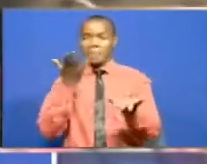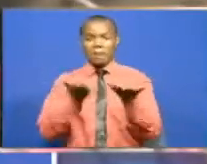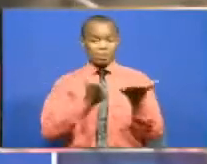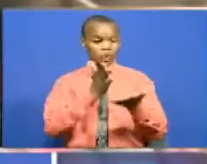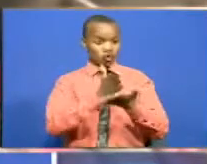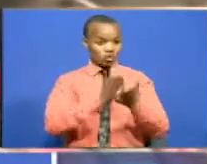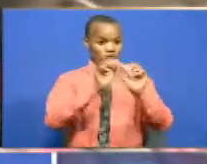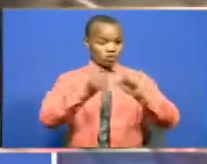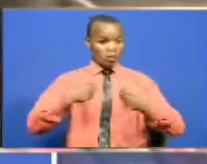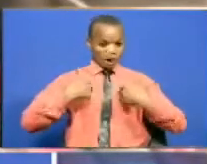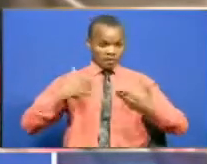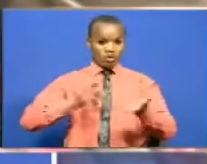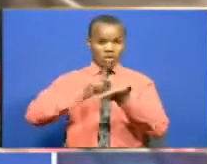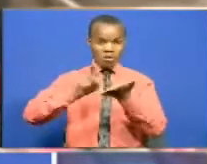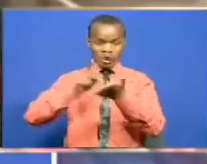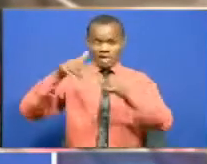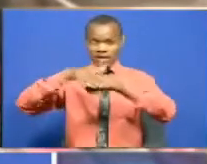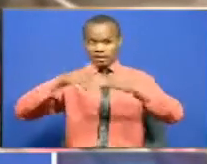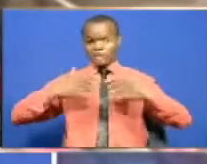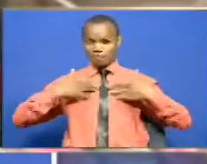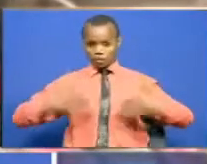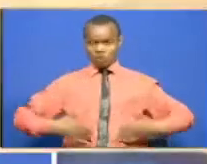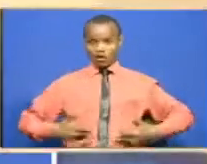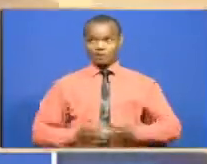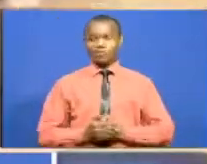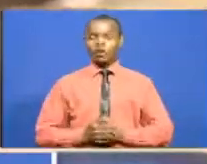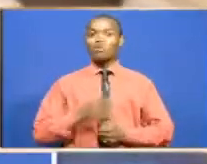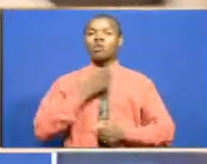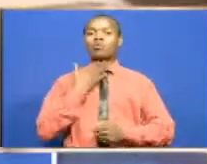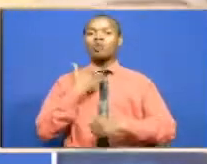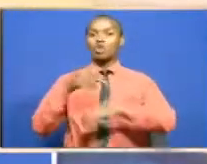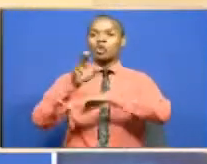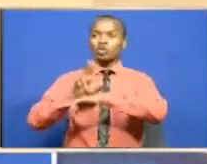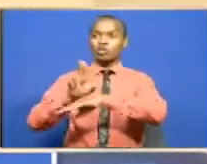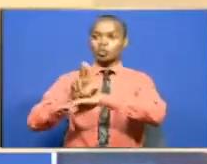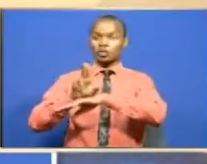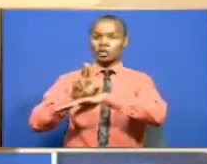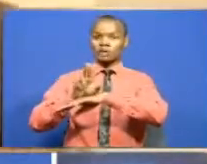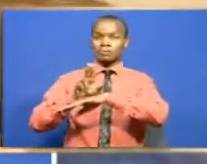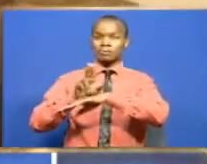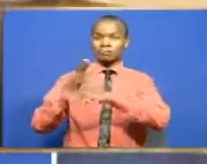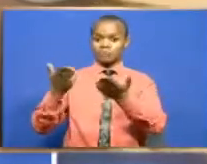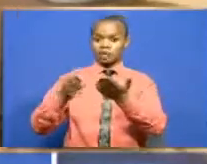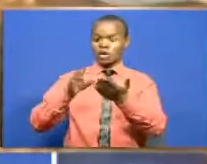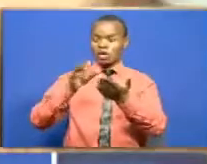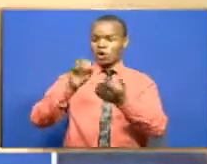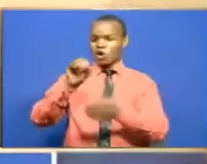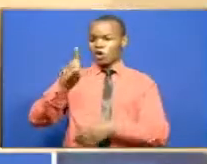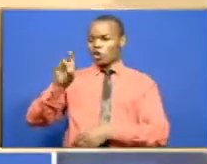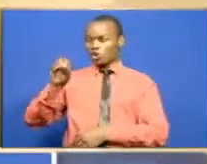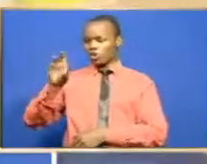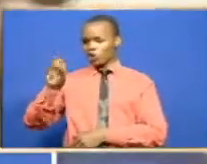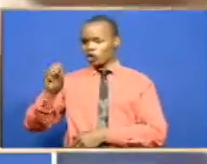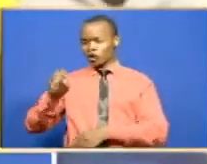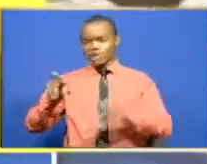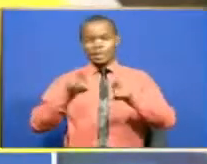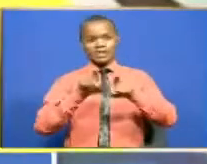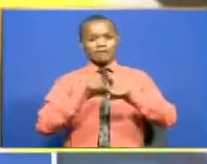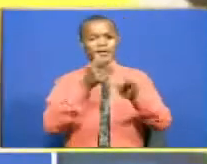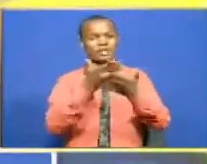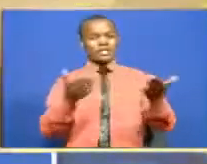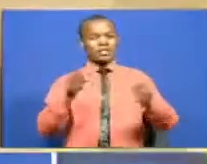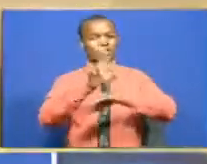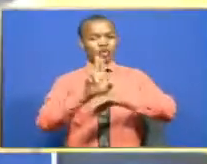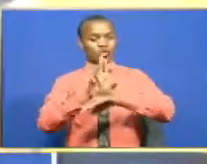na sumu kwa mili yao. Alitaka mboga za kienyeji kama mchicha, ododo, kati ya nyingine ambazo zinafaa sana kwa wagonjwa